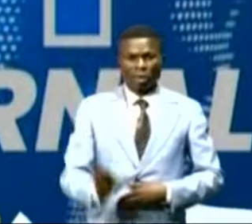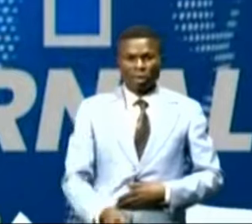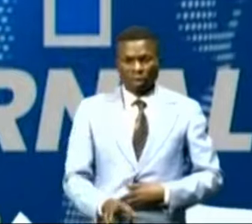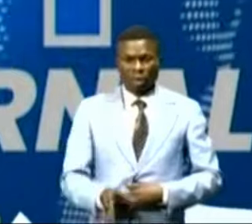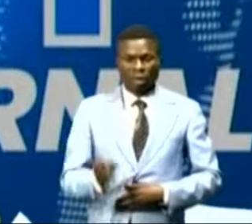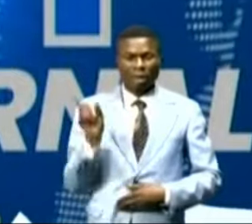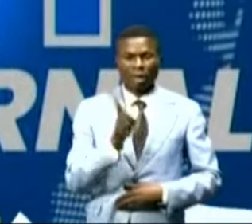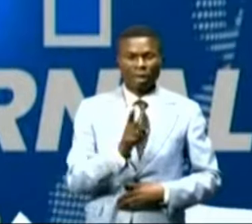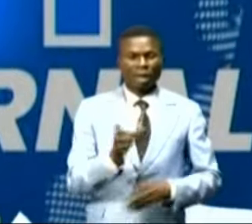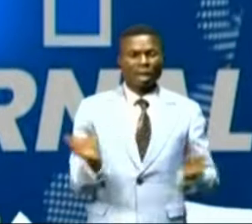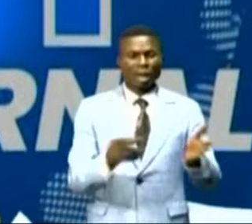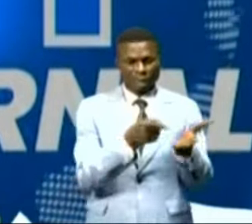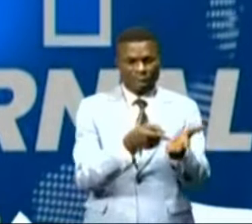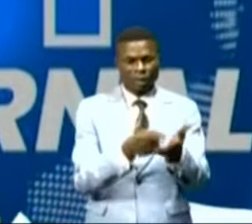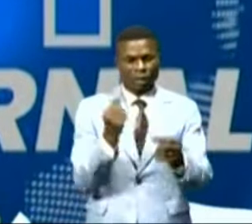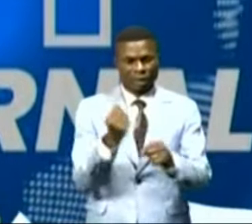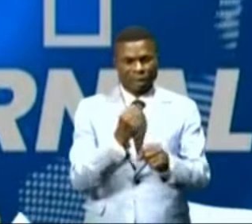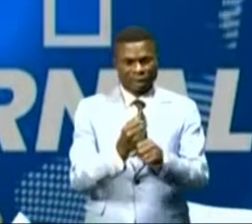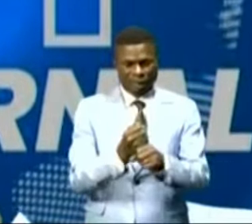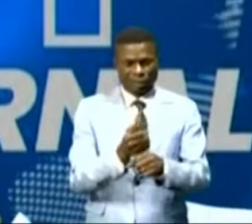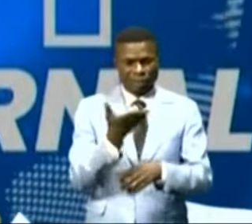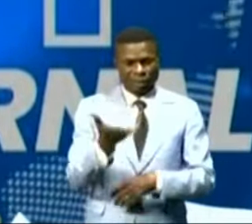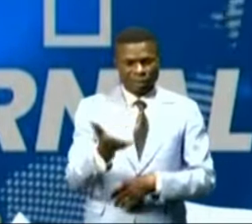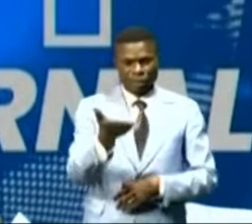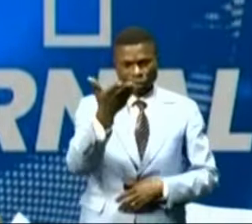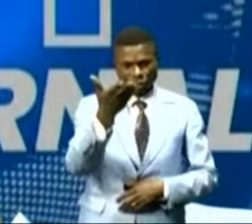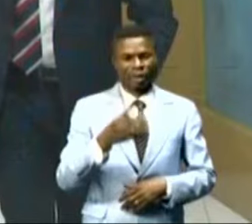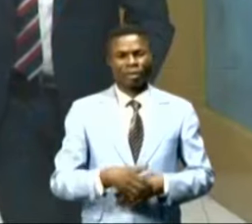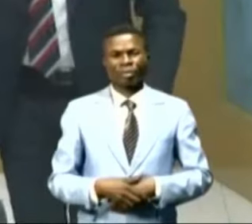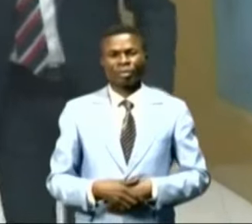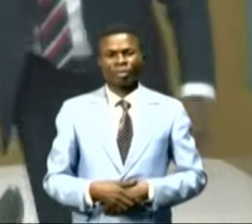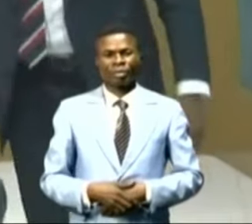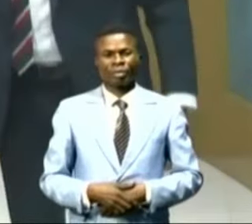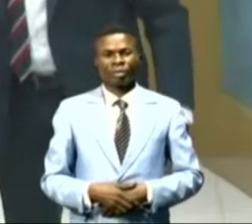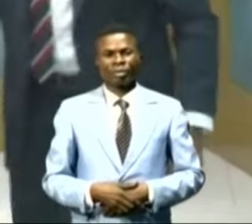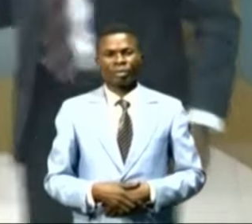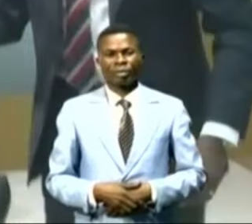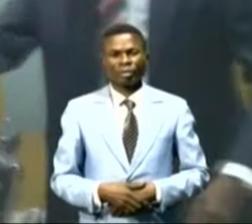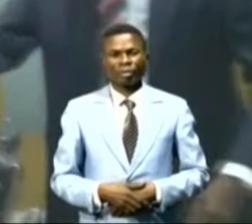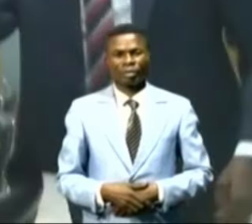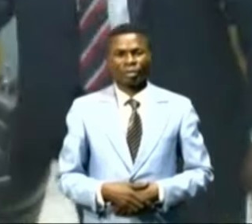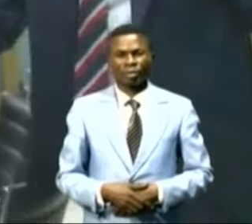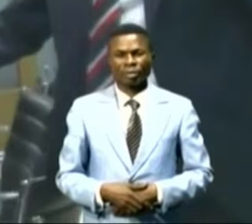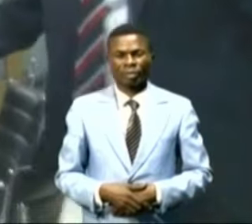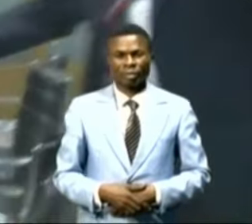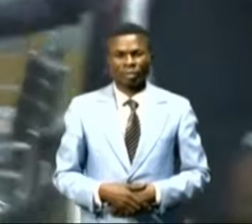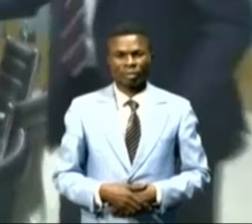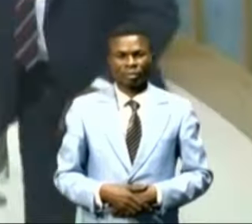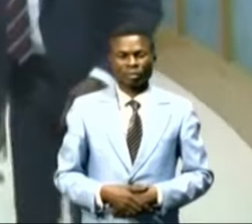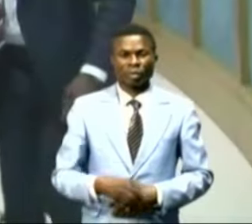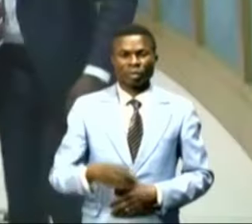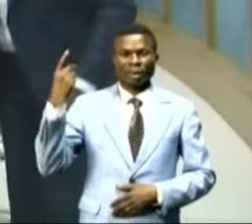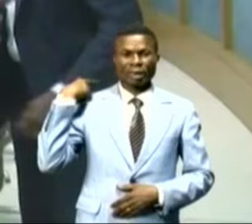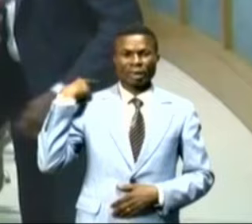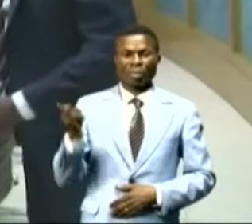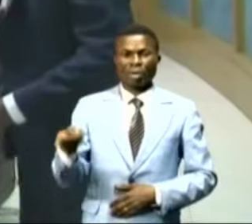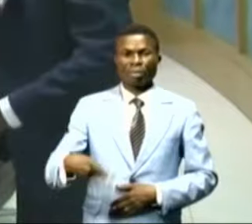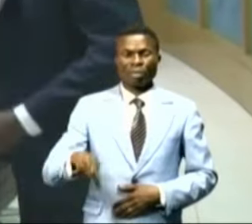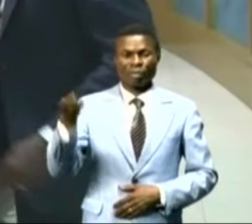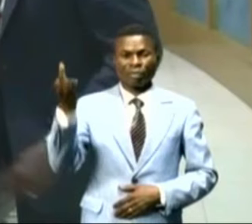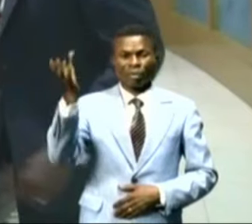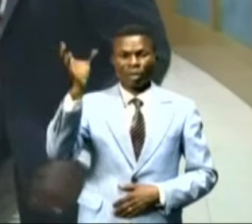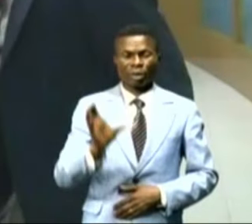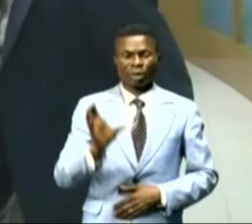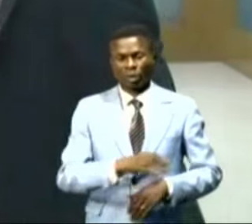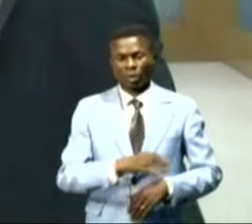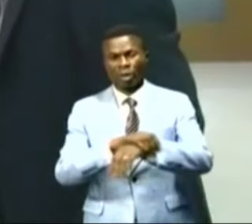venus l'encourager dans l'exercice de ses fonctions. Rodé Panda. Les députés nationaux élus de la province du Congo central, conduits